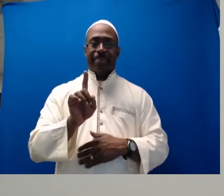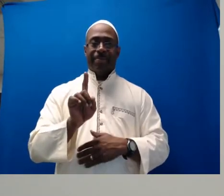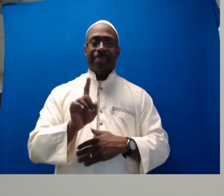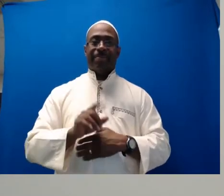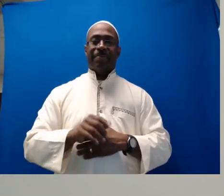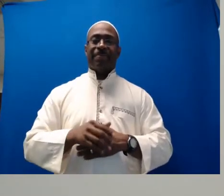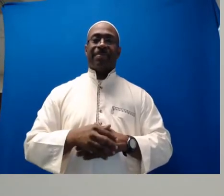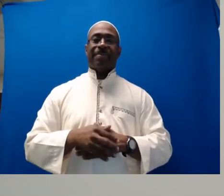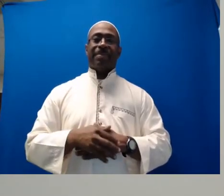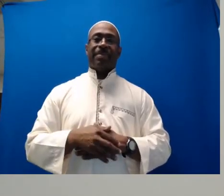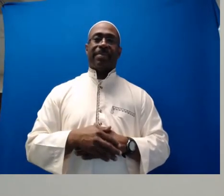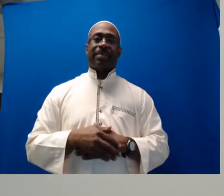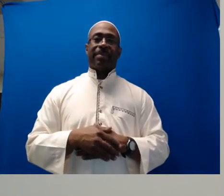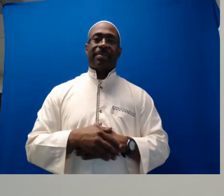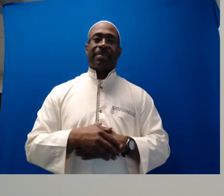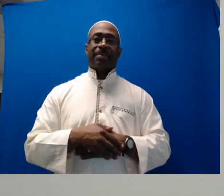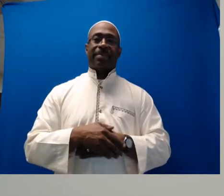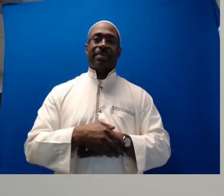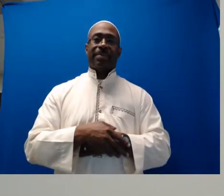الْجُمْعَةِ أَنْصِتْ